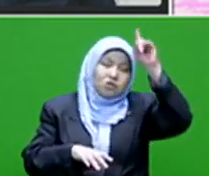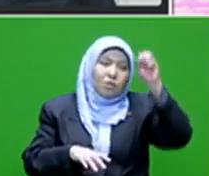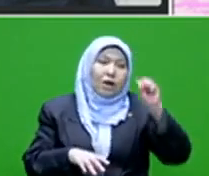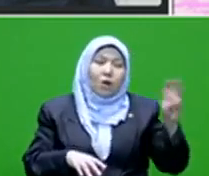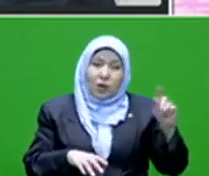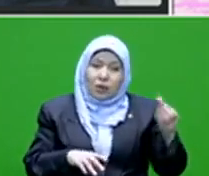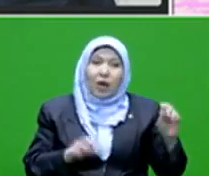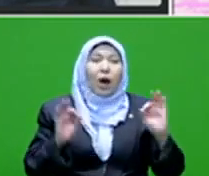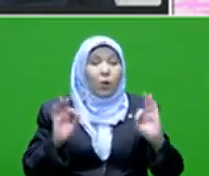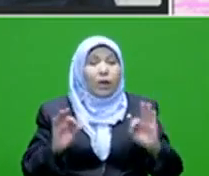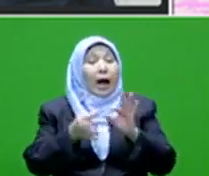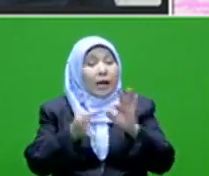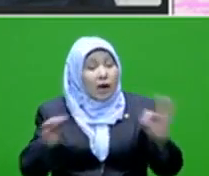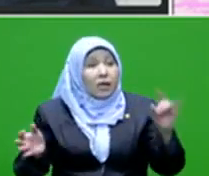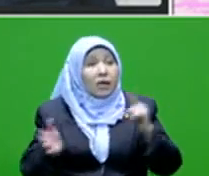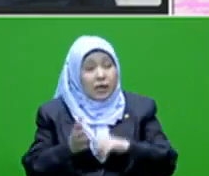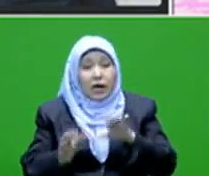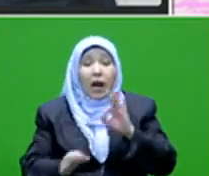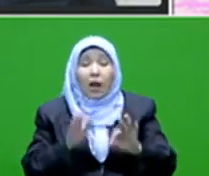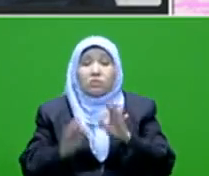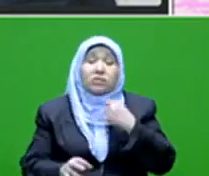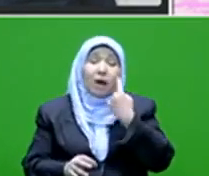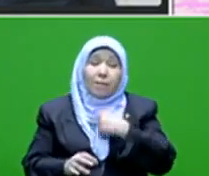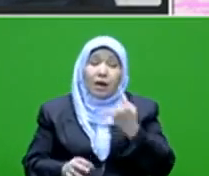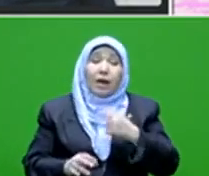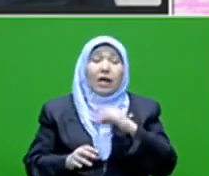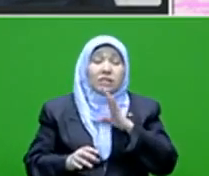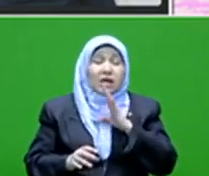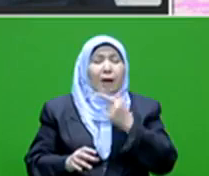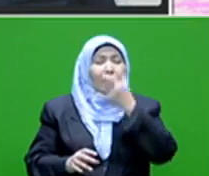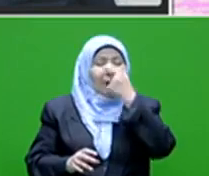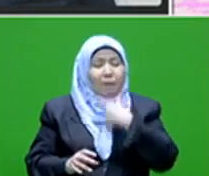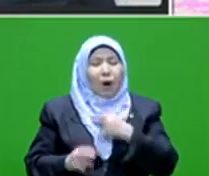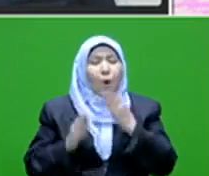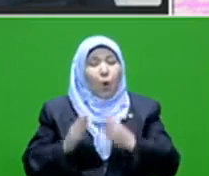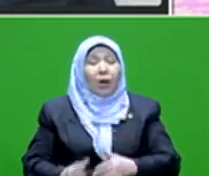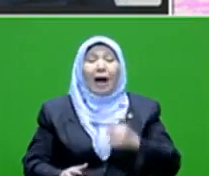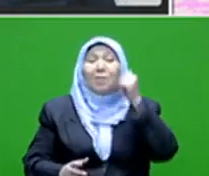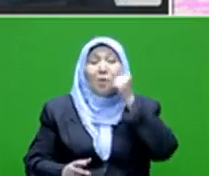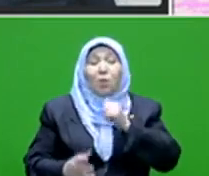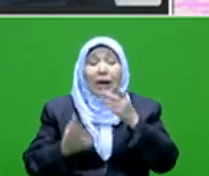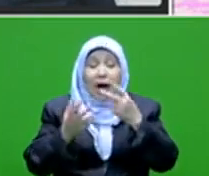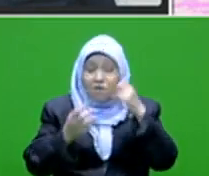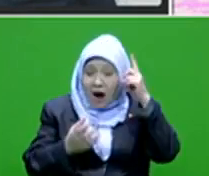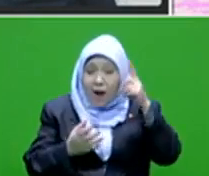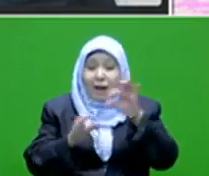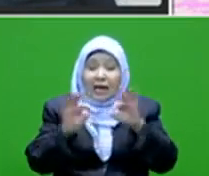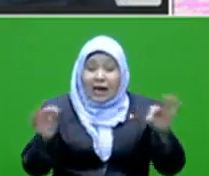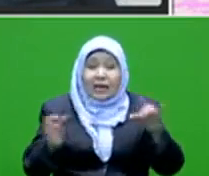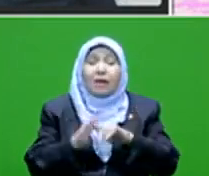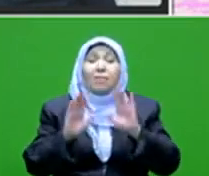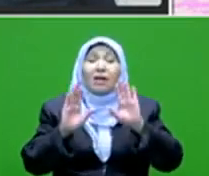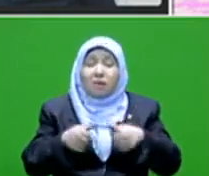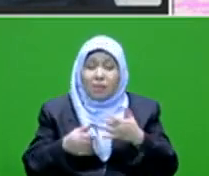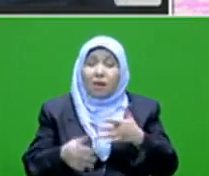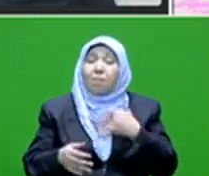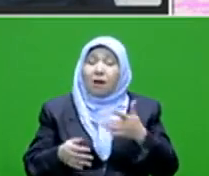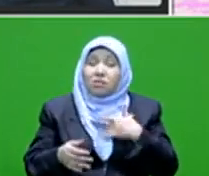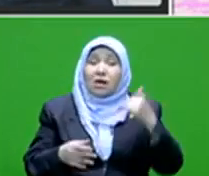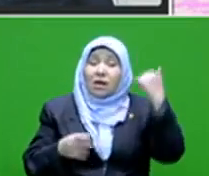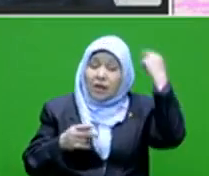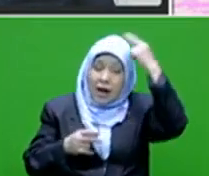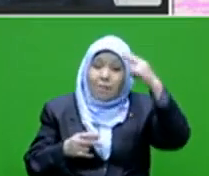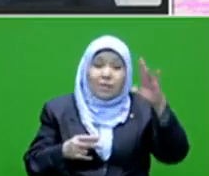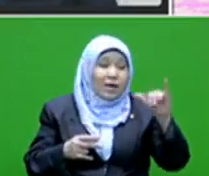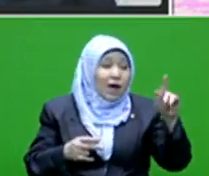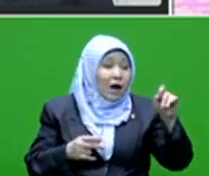Okey. Ayat ini, kalau siapa nak faham duka cita, macam orang perempuan, kalau nak faham ayat ni, nak faham macam mana perasaan Nabi Allah